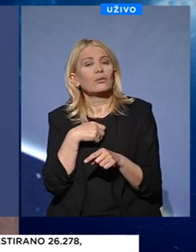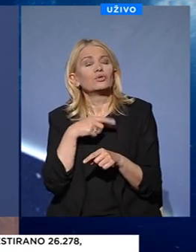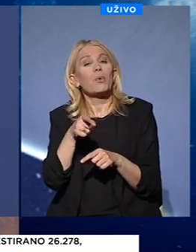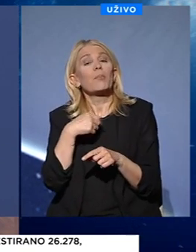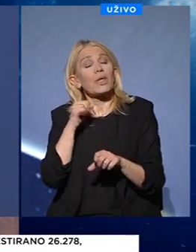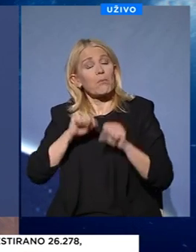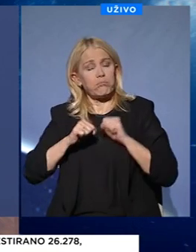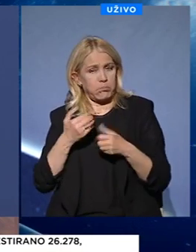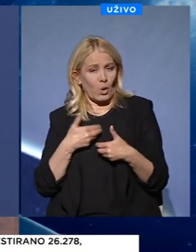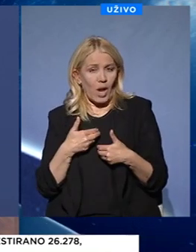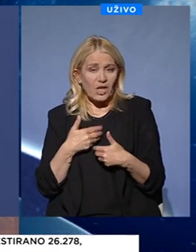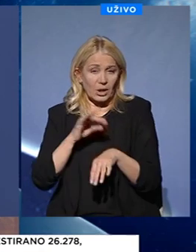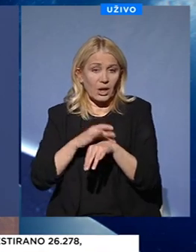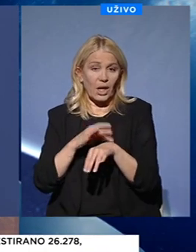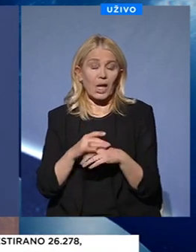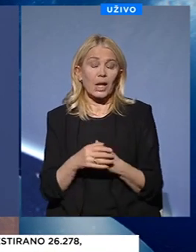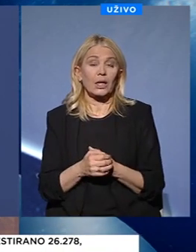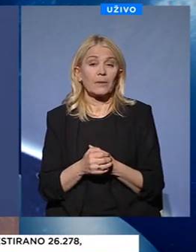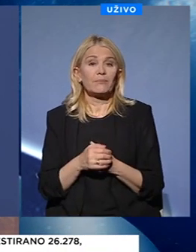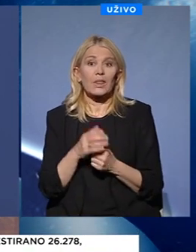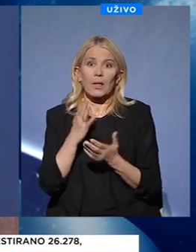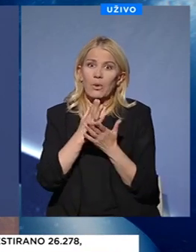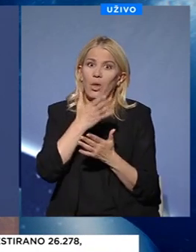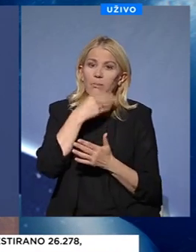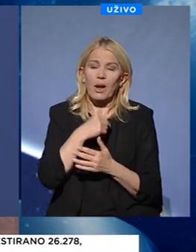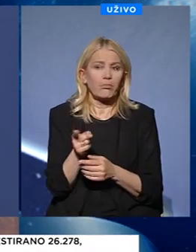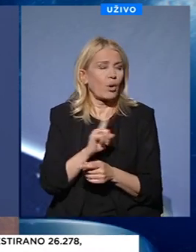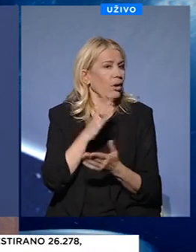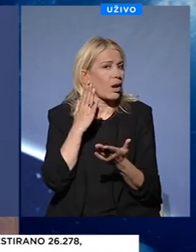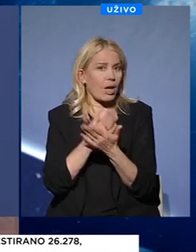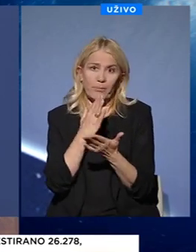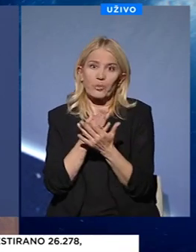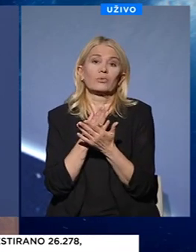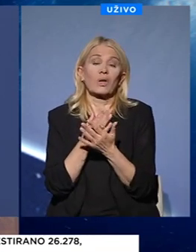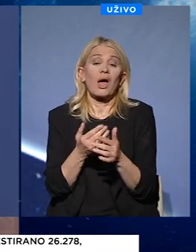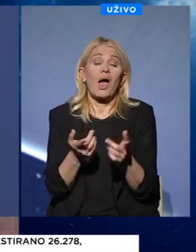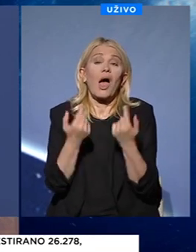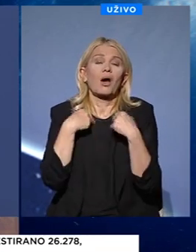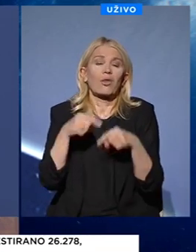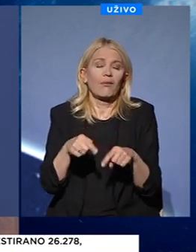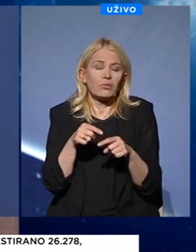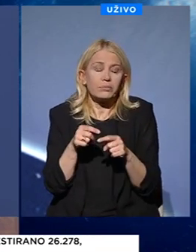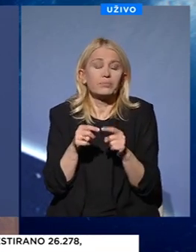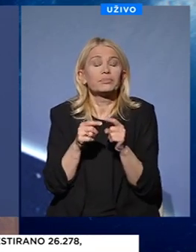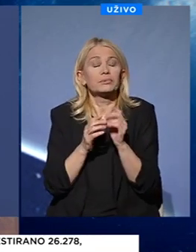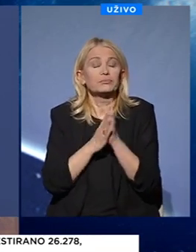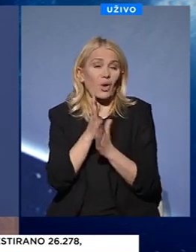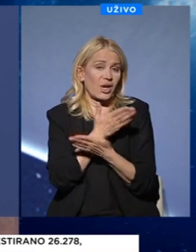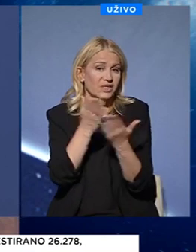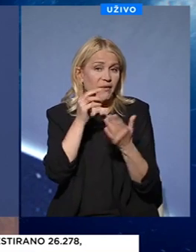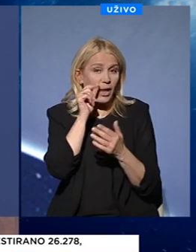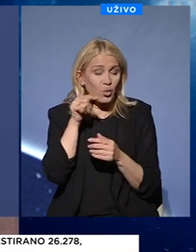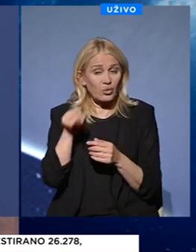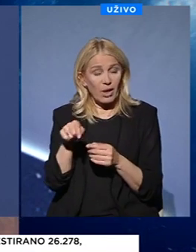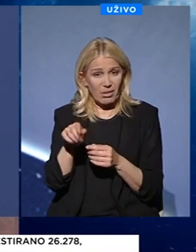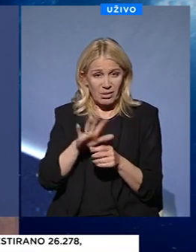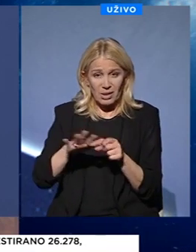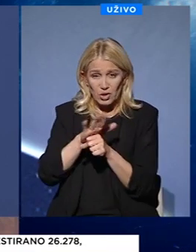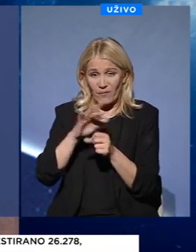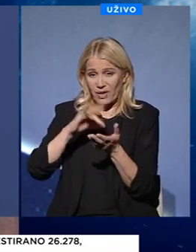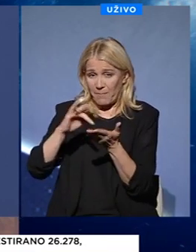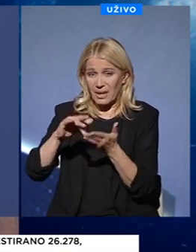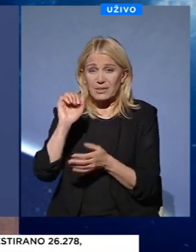se i ponašati. Bilo bi lepo da ne bude, ali bi ovom prilikom apelovao na sve ljude iz ovih